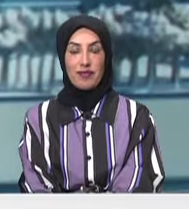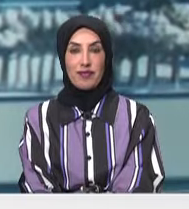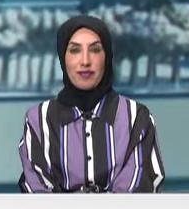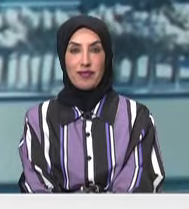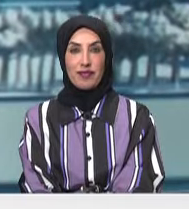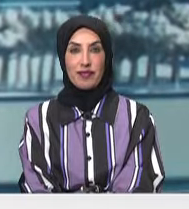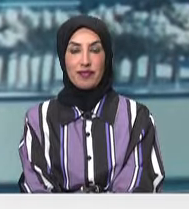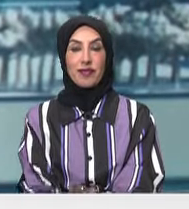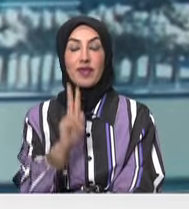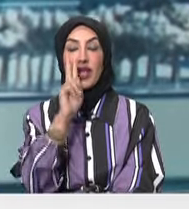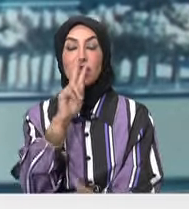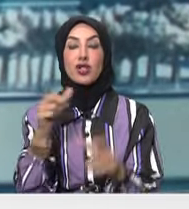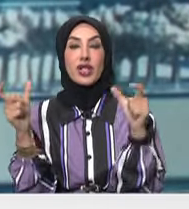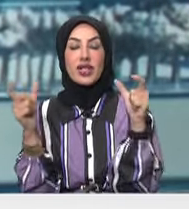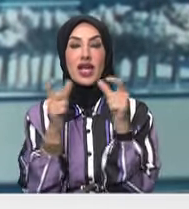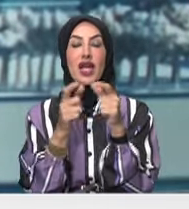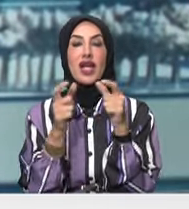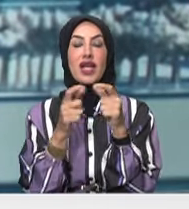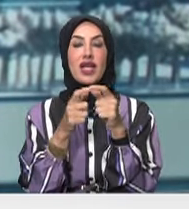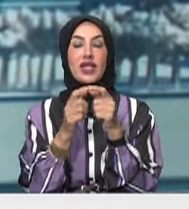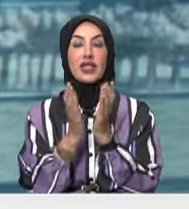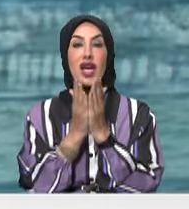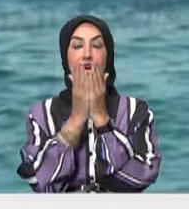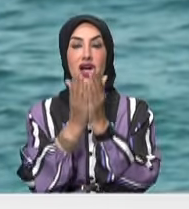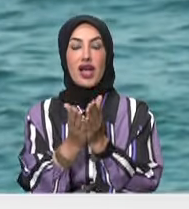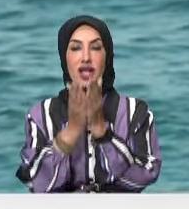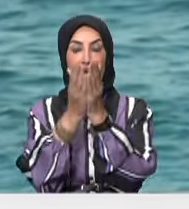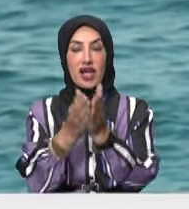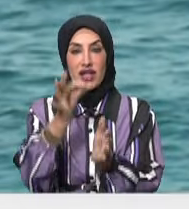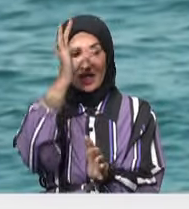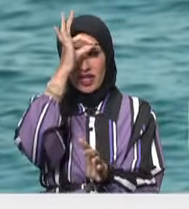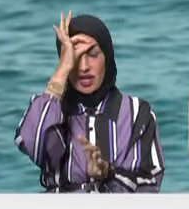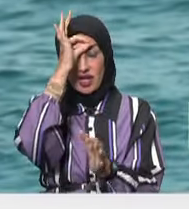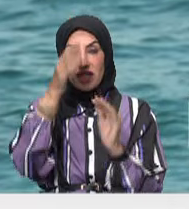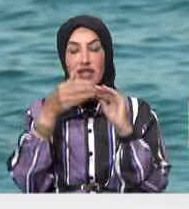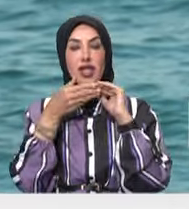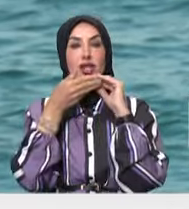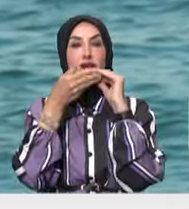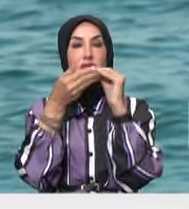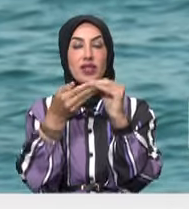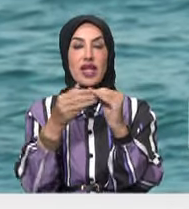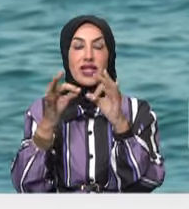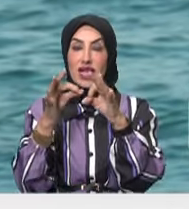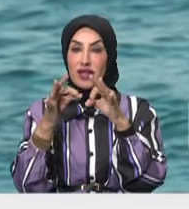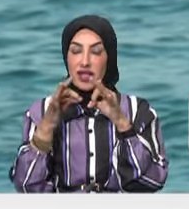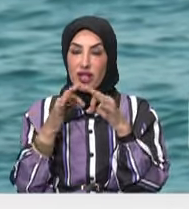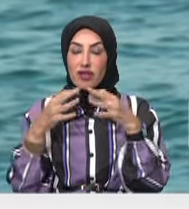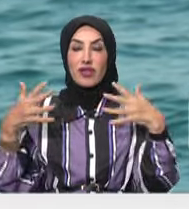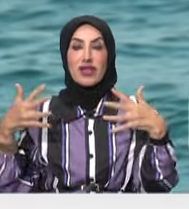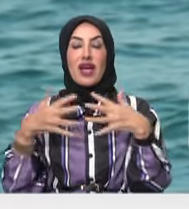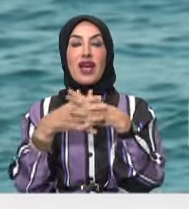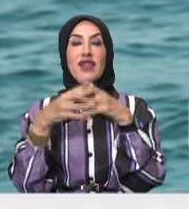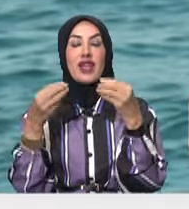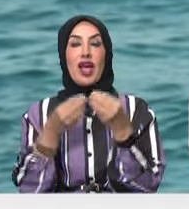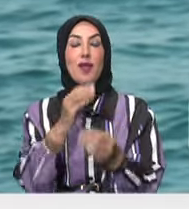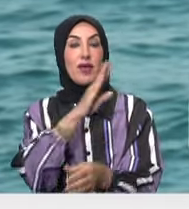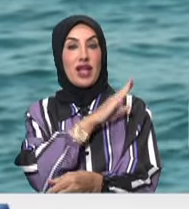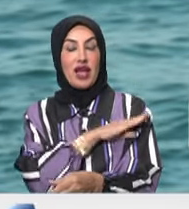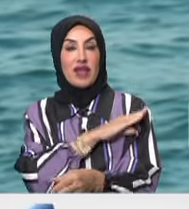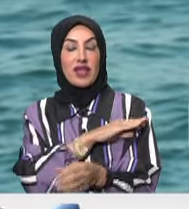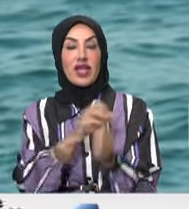تمن الاداره العامه لخفر السواحل في العمل بروح الفريق الواحد لذا حرصت على تكافؤ الفرص الوظيفيه على حد